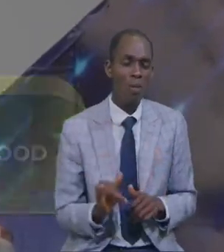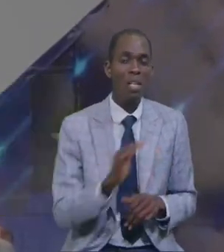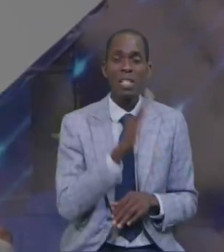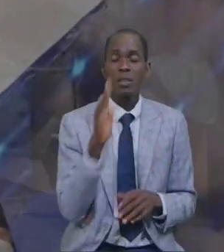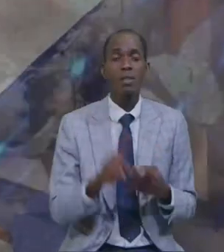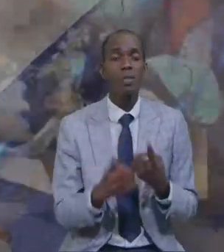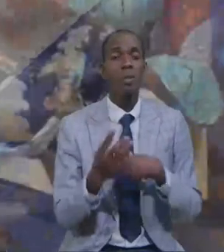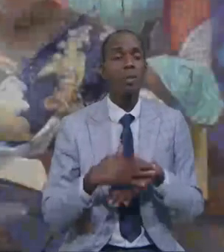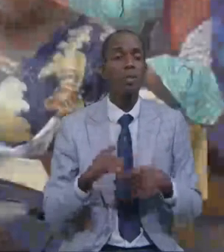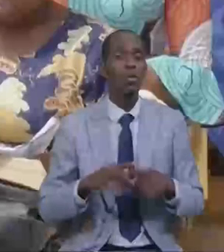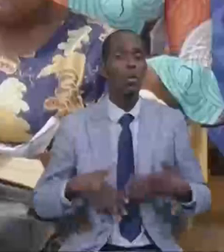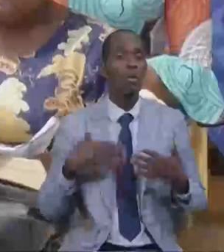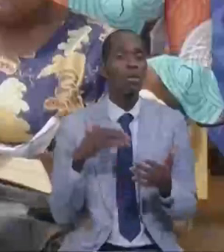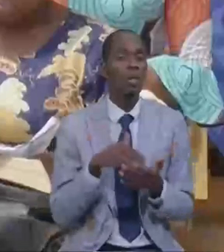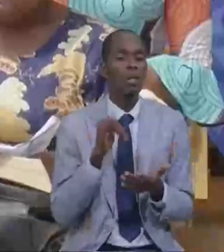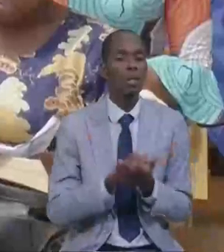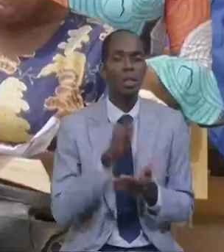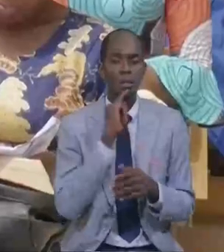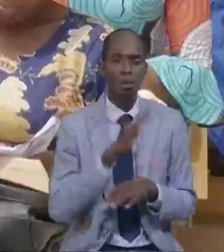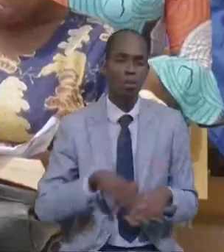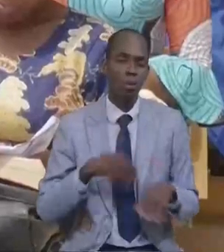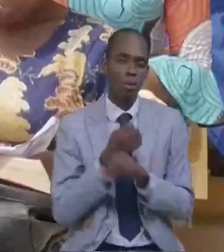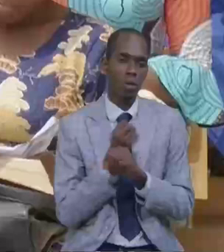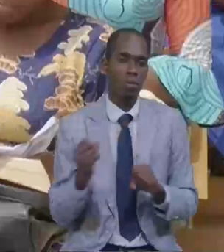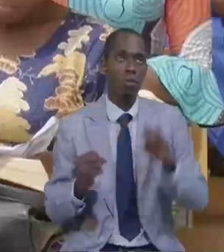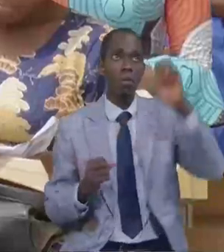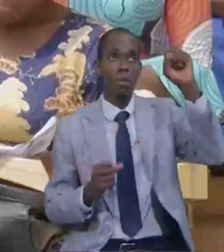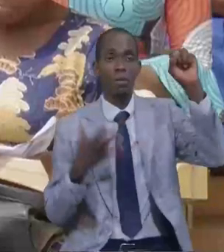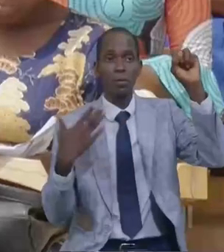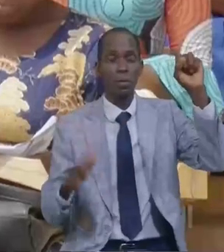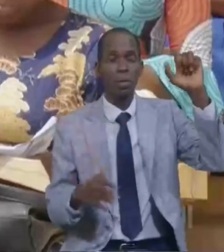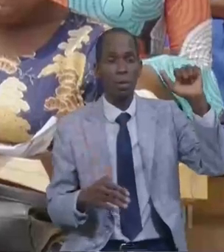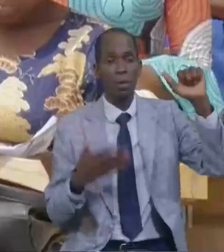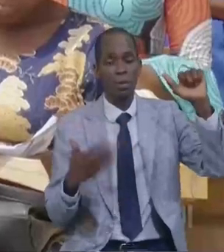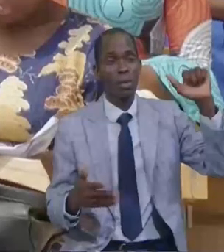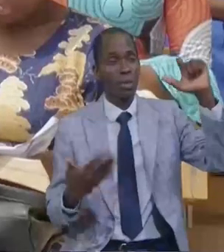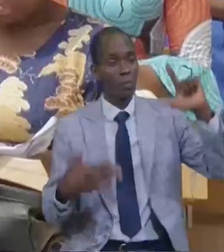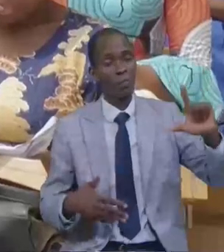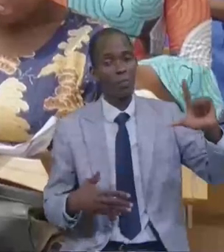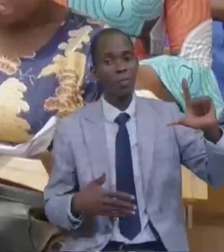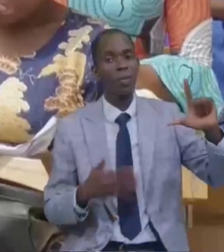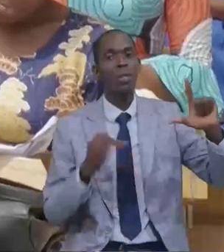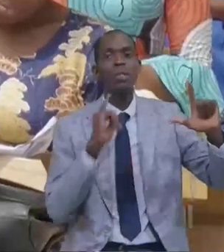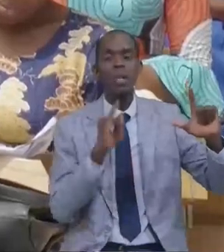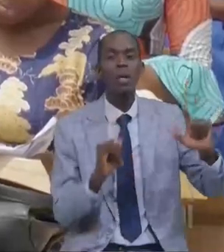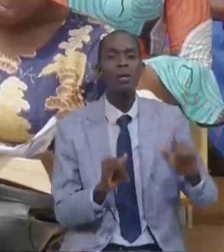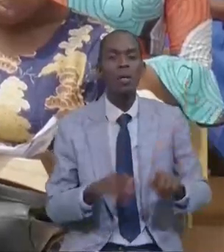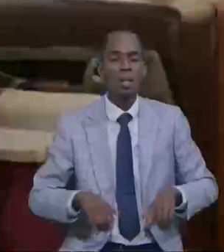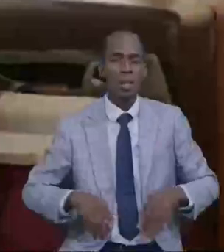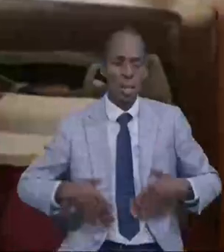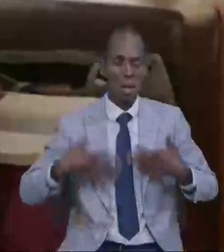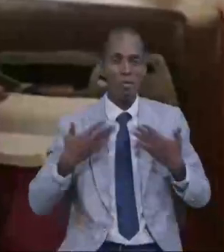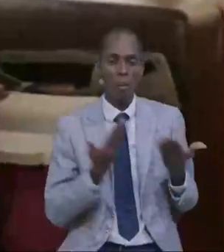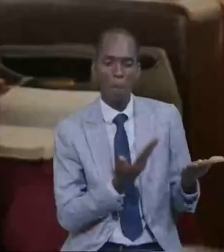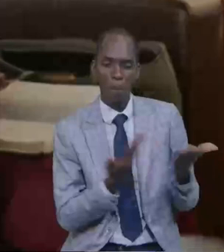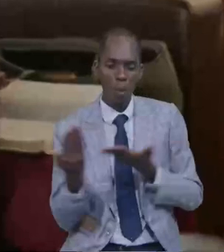La vie sortie des liens. Ta vie était liée avant. Tu étais lié à